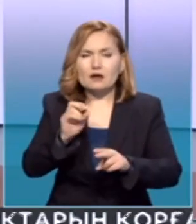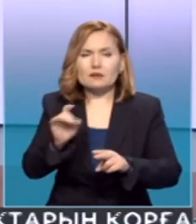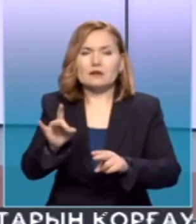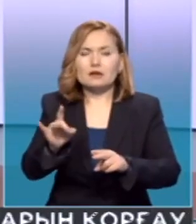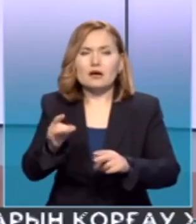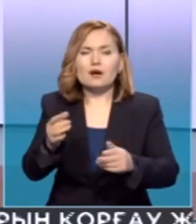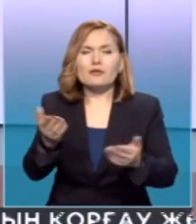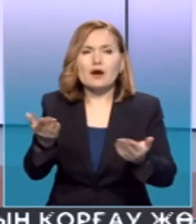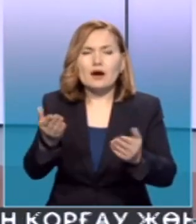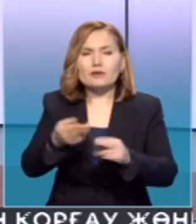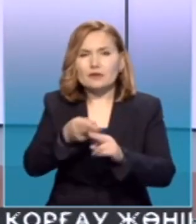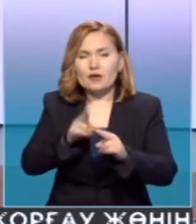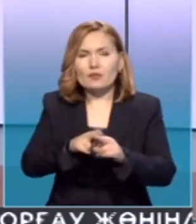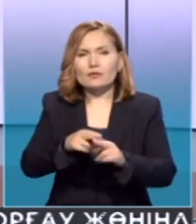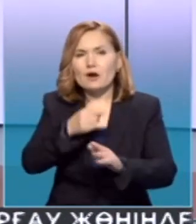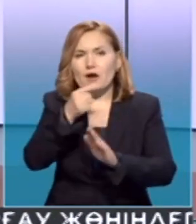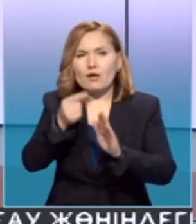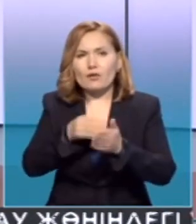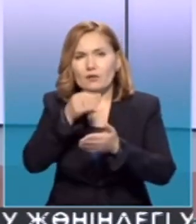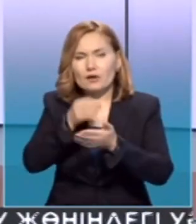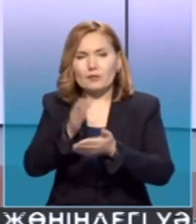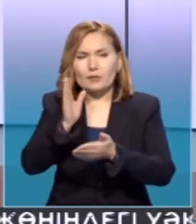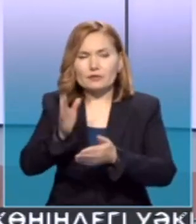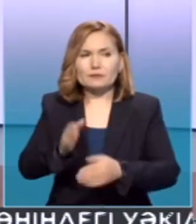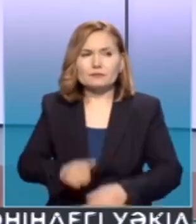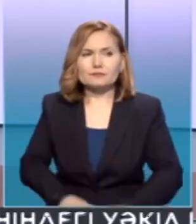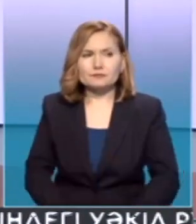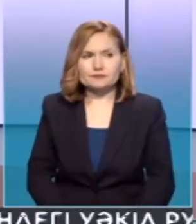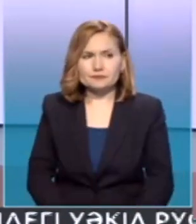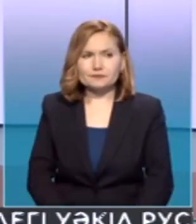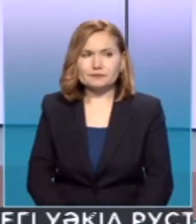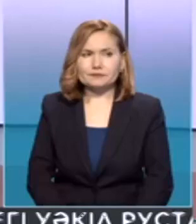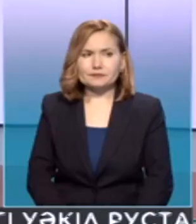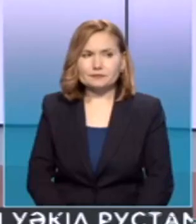дейді? Қорқытып үркітіп жатса қалай қорғану керек? Тілшіміз айтады.